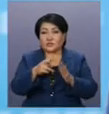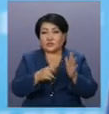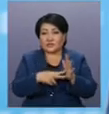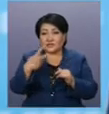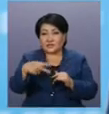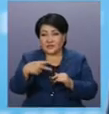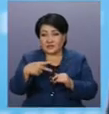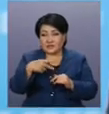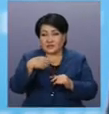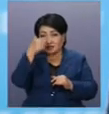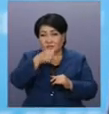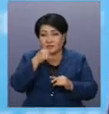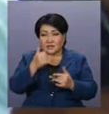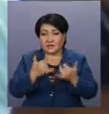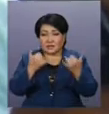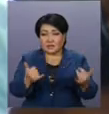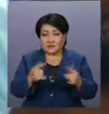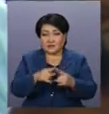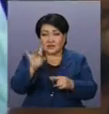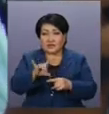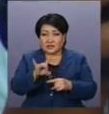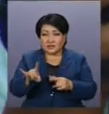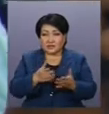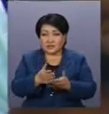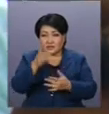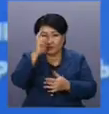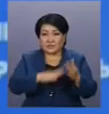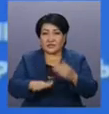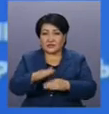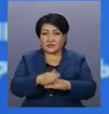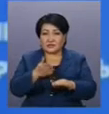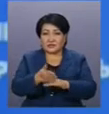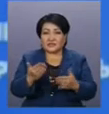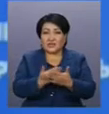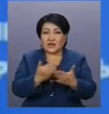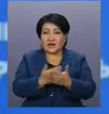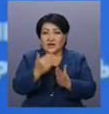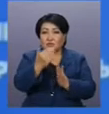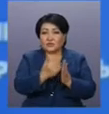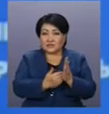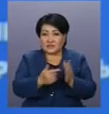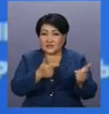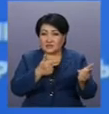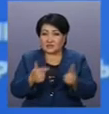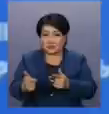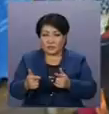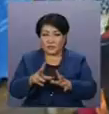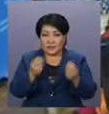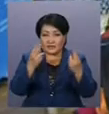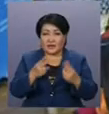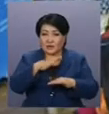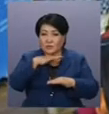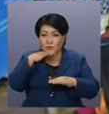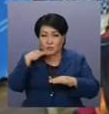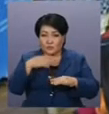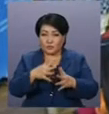2017-2020 жылдарға арналған дін саласындағы мемлекеттік саясаттың жаңа тұжырымдамасын әзірлеуге мамандар көп жұмыс істепті.